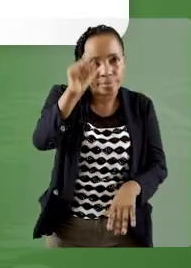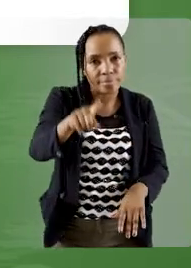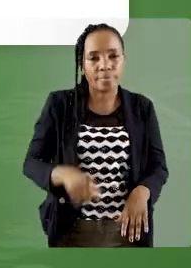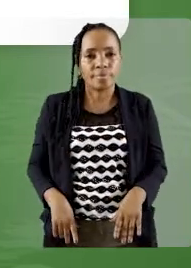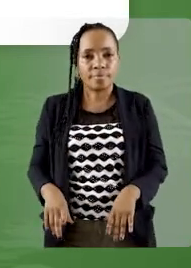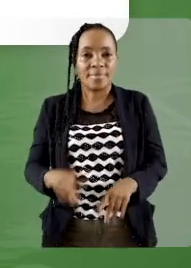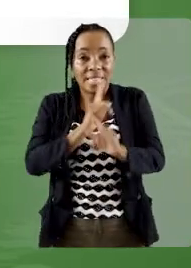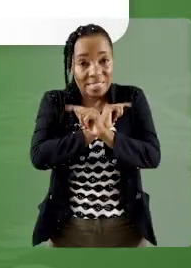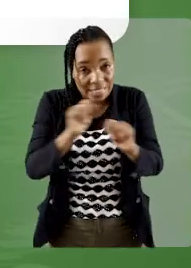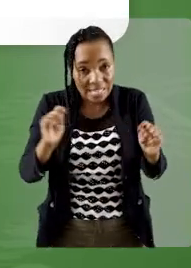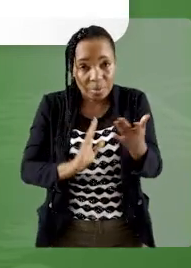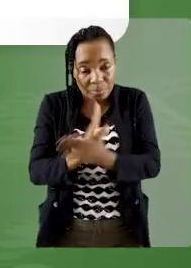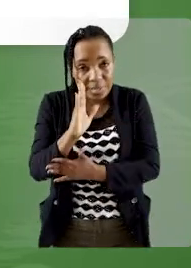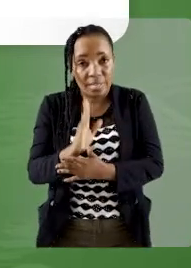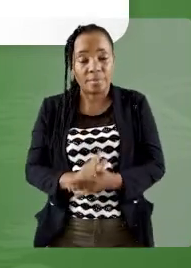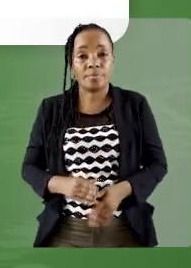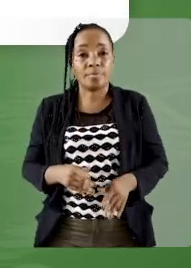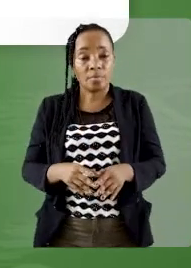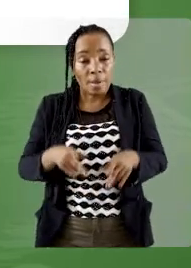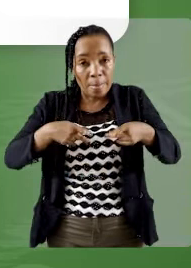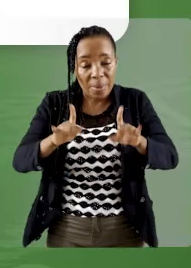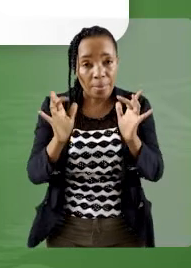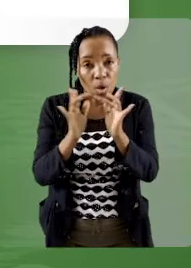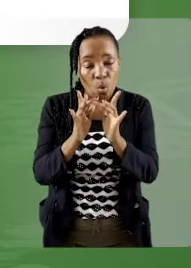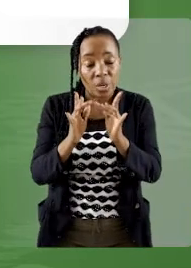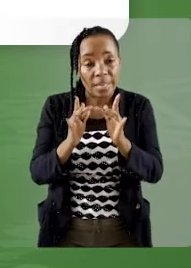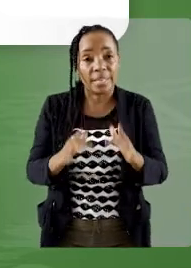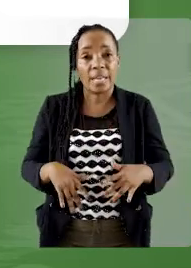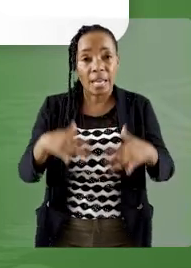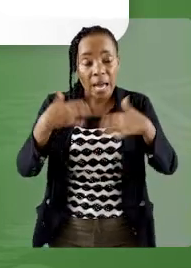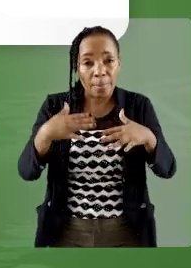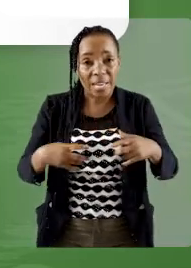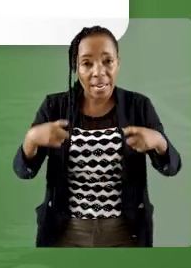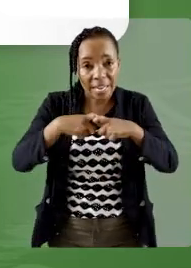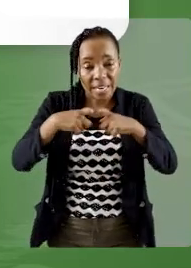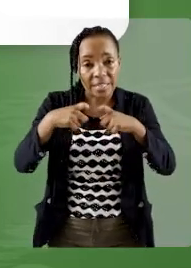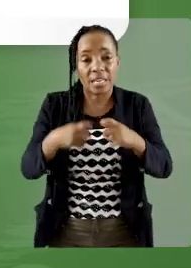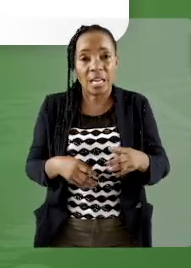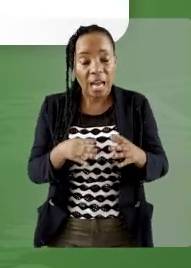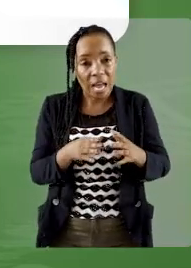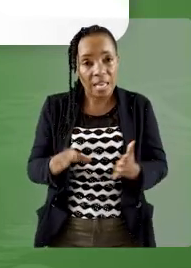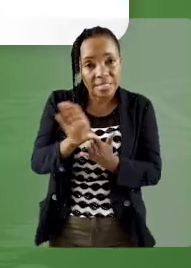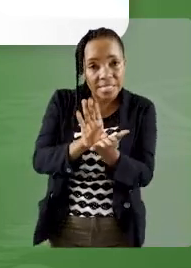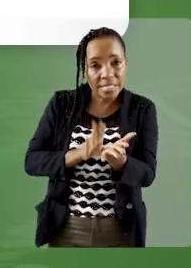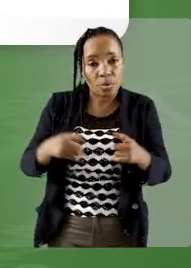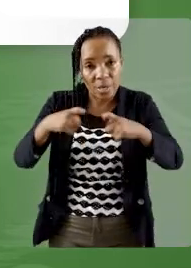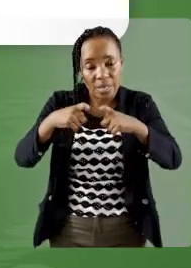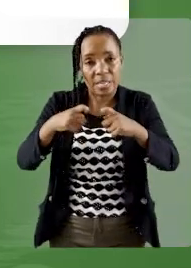Très bien. Les prises connectent les appareils électriques au circuit électrique.